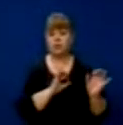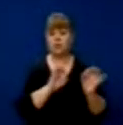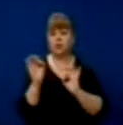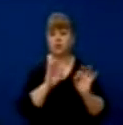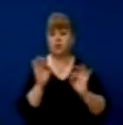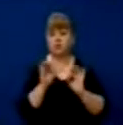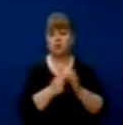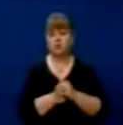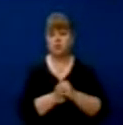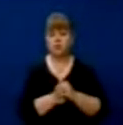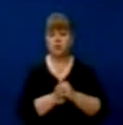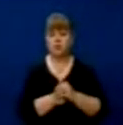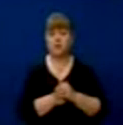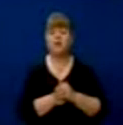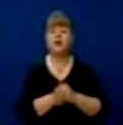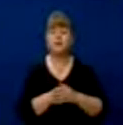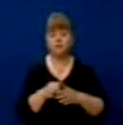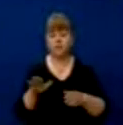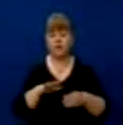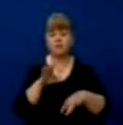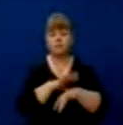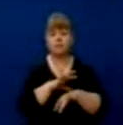në spitalin e pediatrisë.